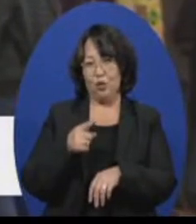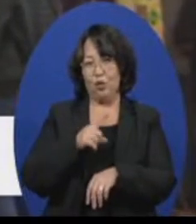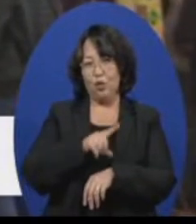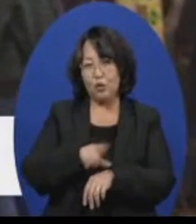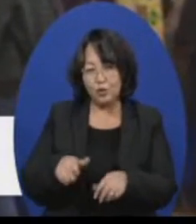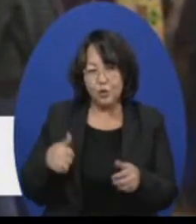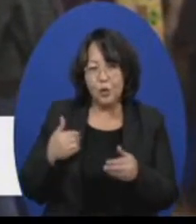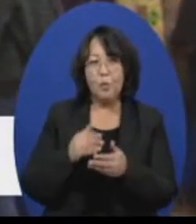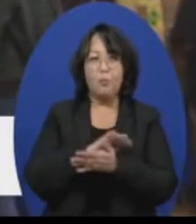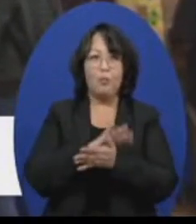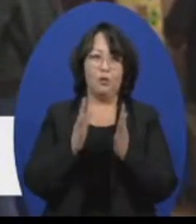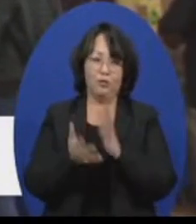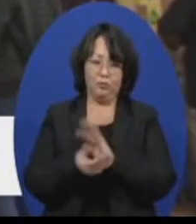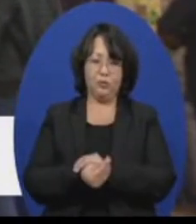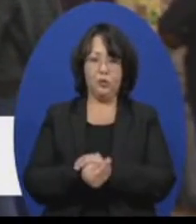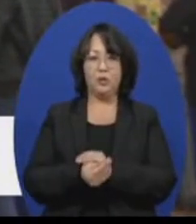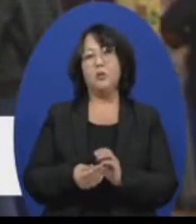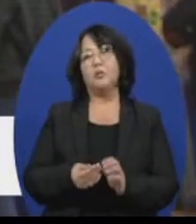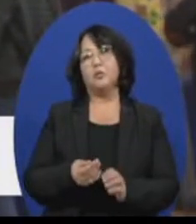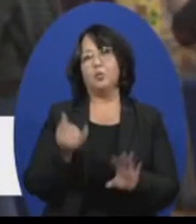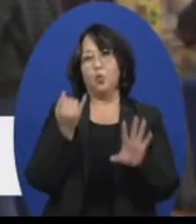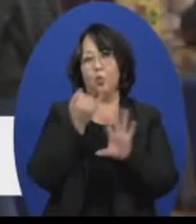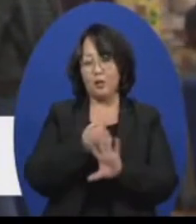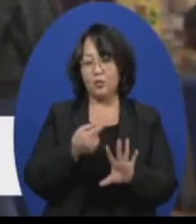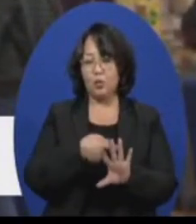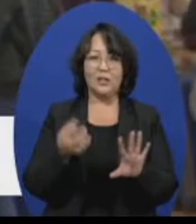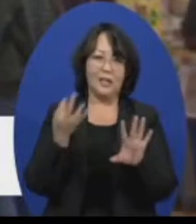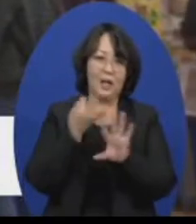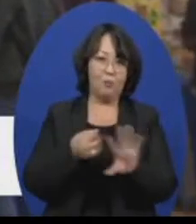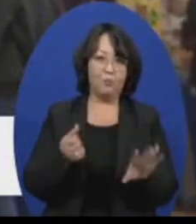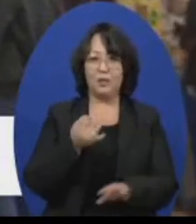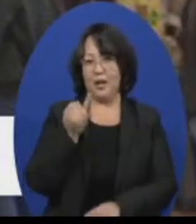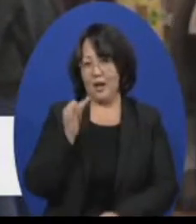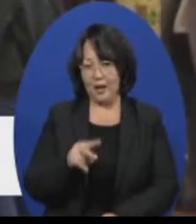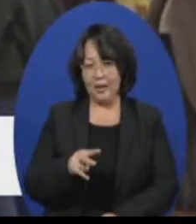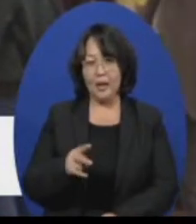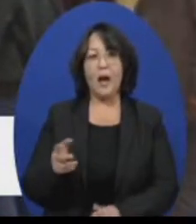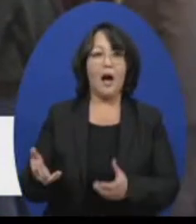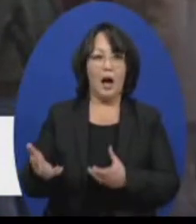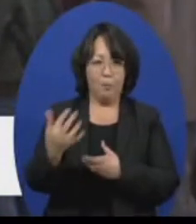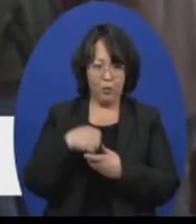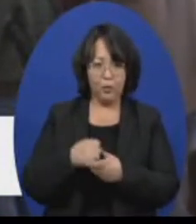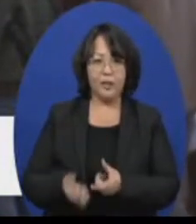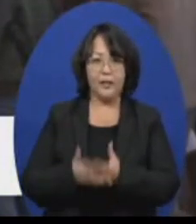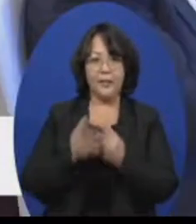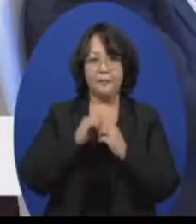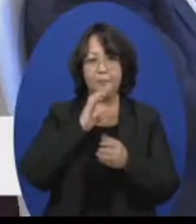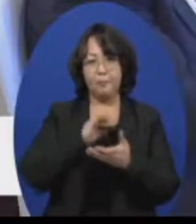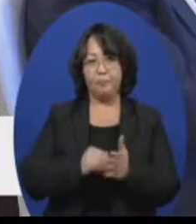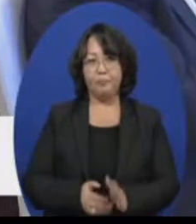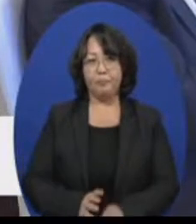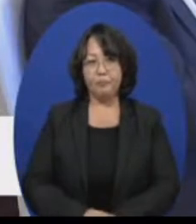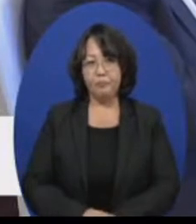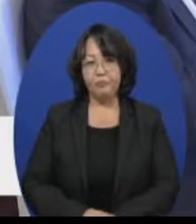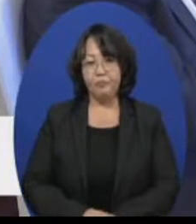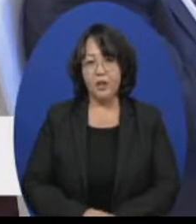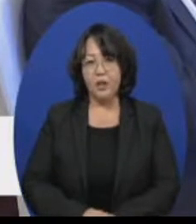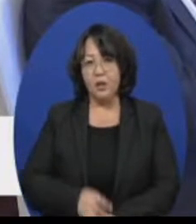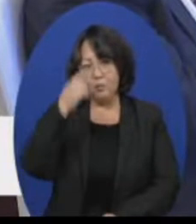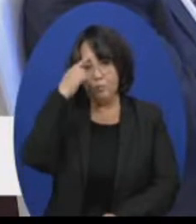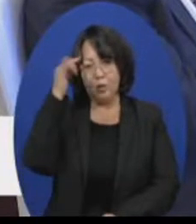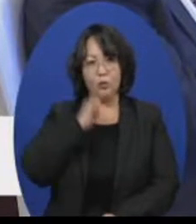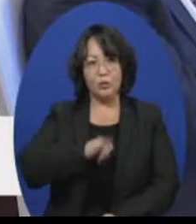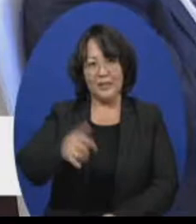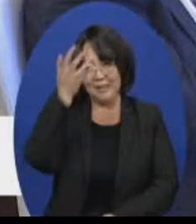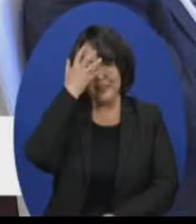тулгуу эхэлчлээ. Тийм учраас одоо 600-аас 800 айлыг бид нар энэ жил хамруулъя гэсэн ийм төлөвлөгөөтэй байгаа.